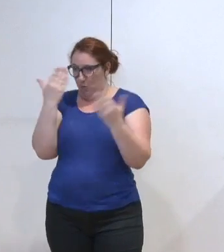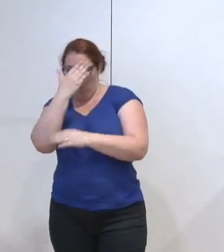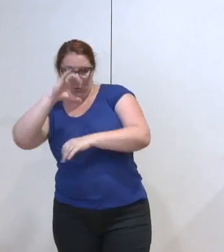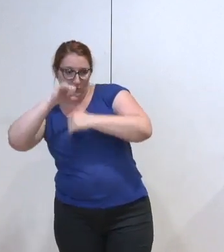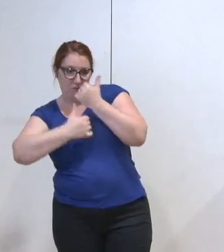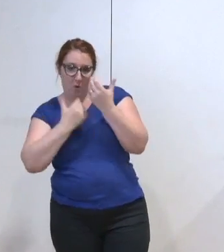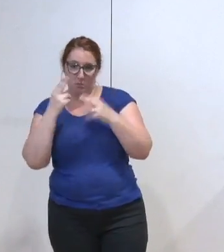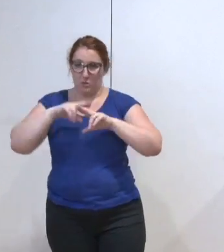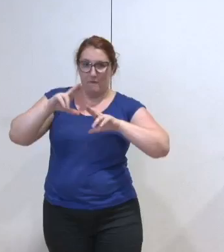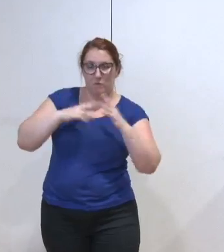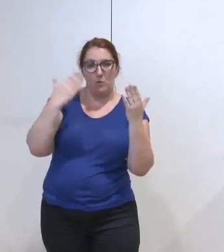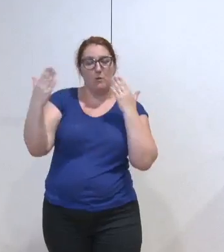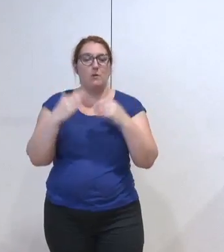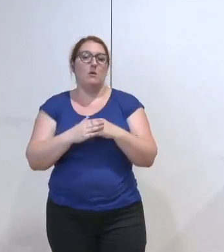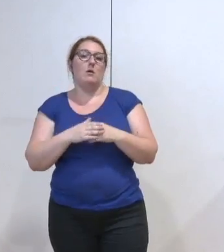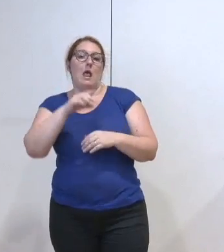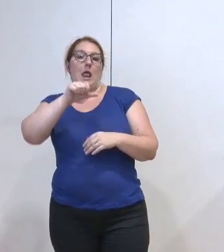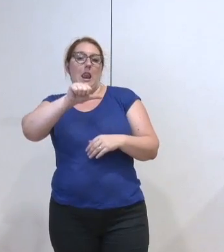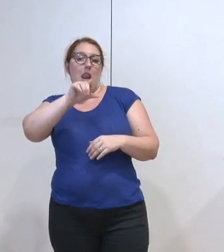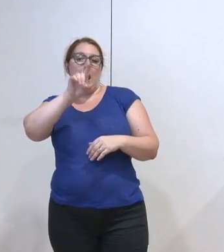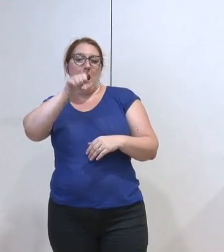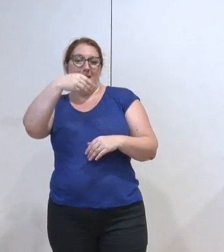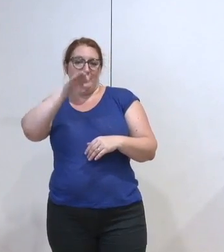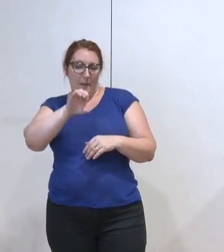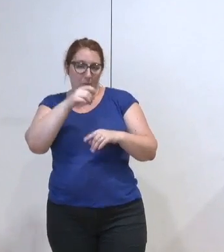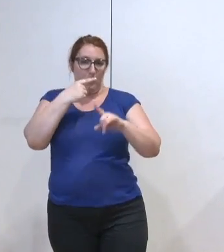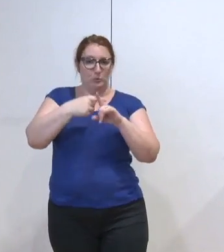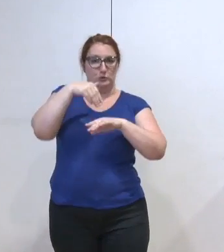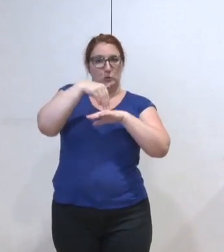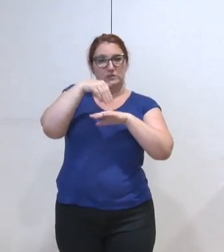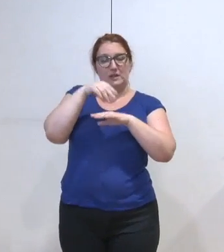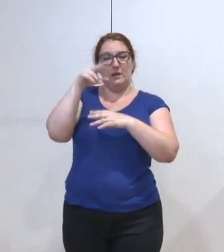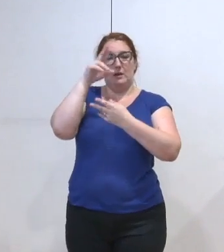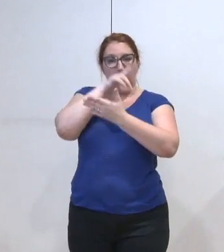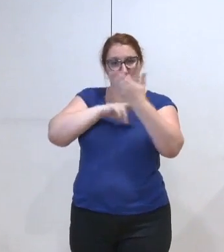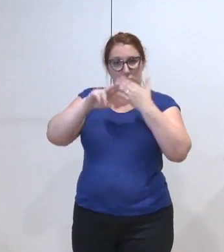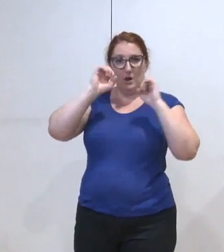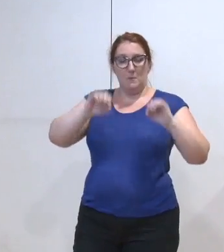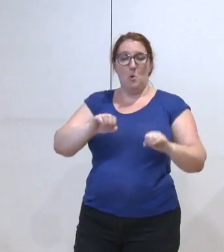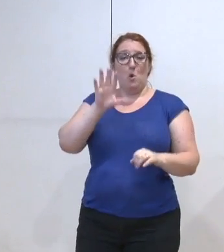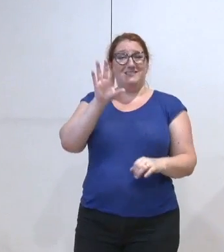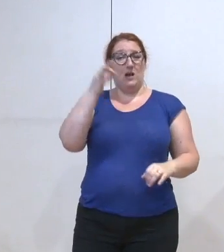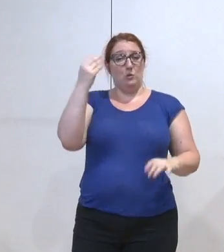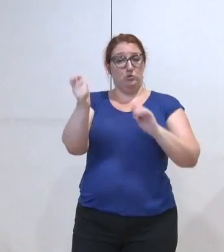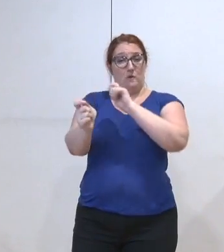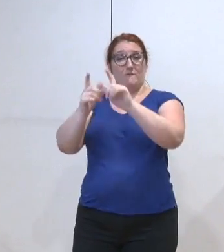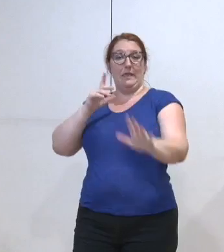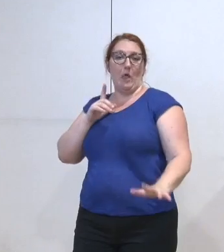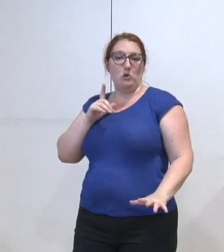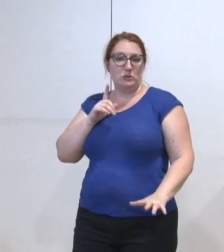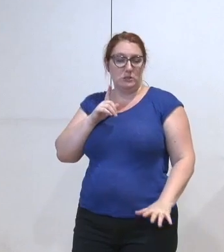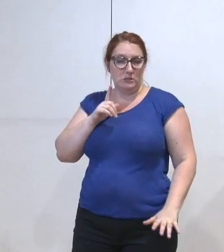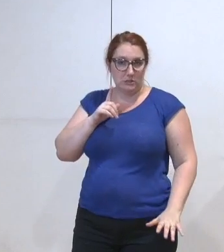conseil régional et laad sont susceptibles d'aider notre commune à hauteur de 50 % de ces études et donc je vous